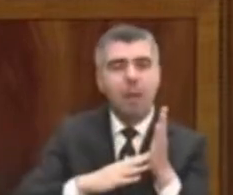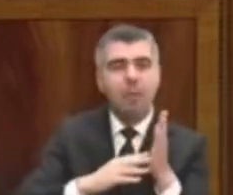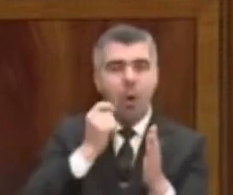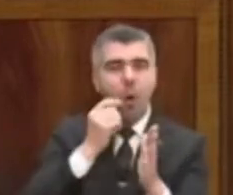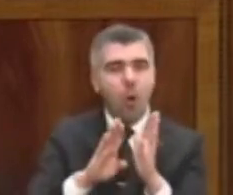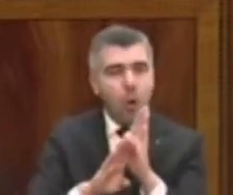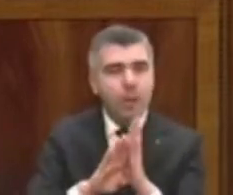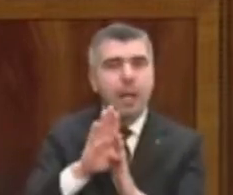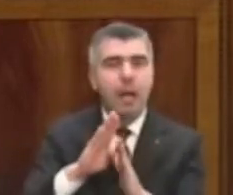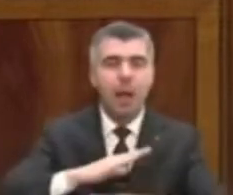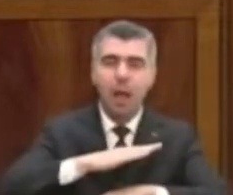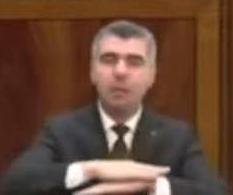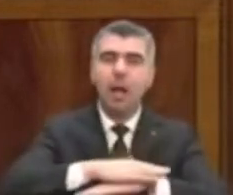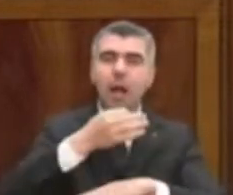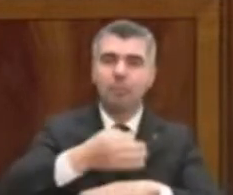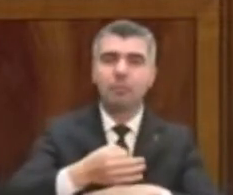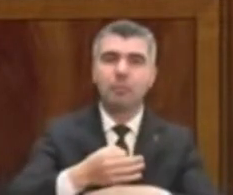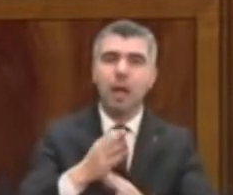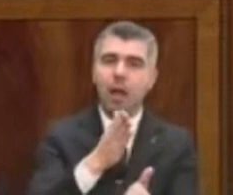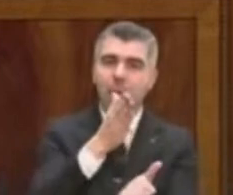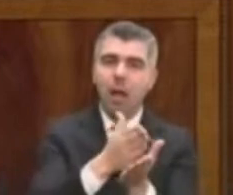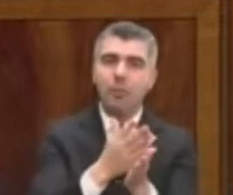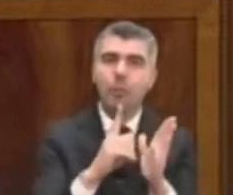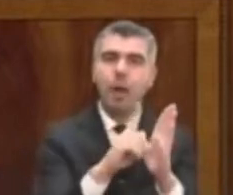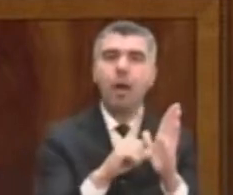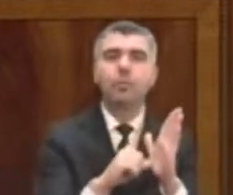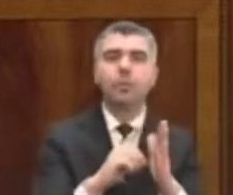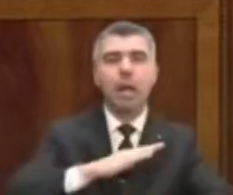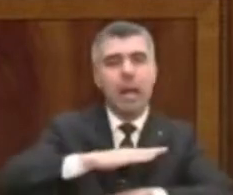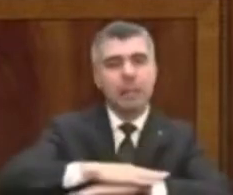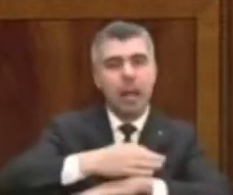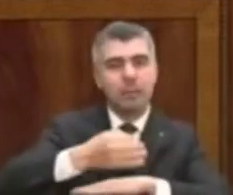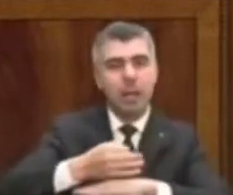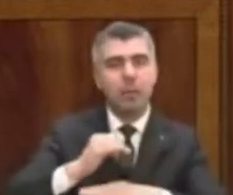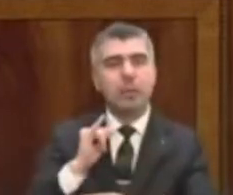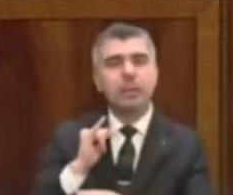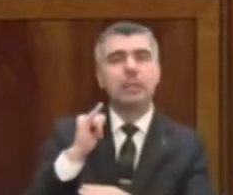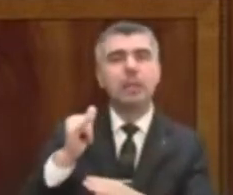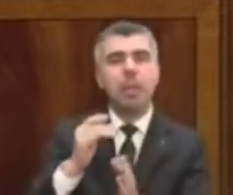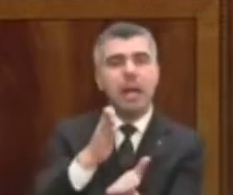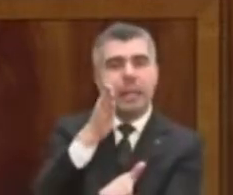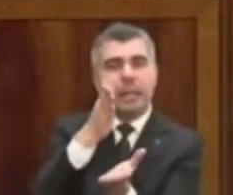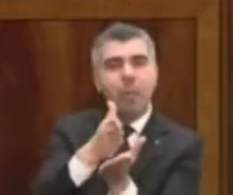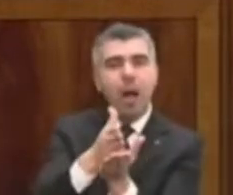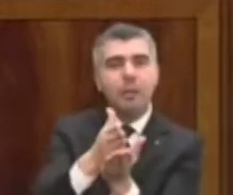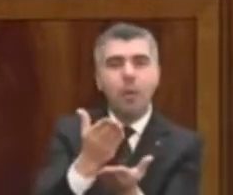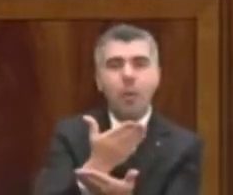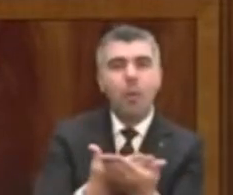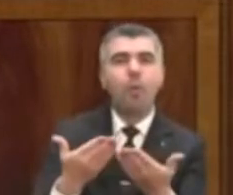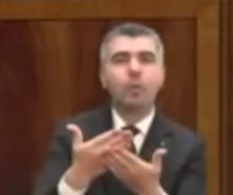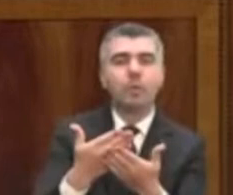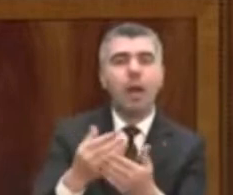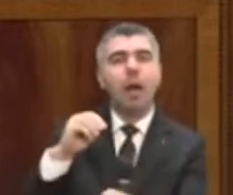والحريات وتكريس دولة الحق والقانون وتأصيل النظام الديمقراطي، ومن جهة